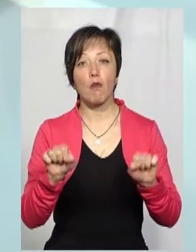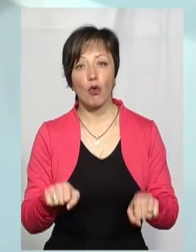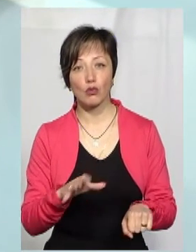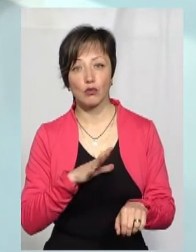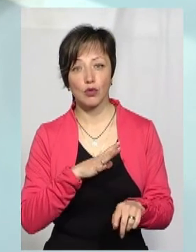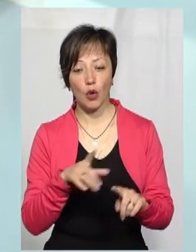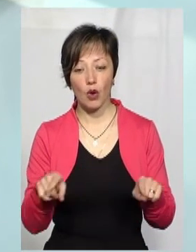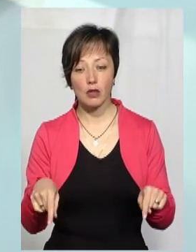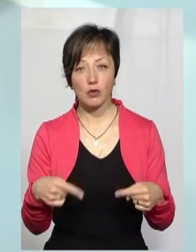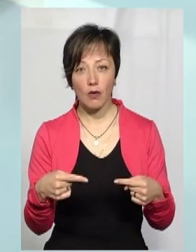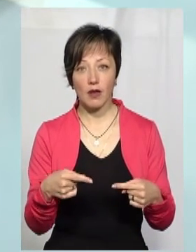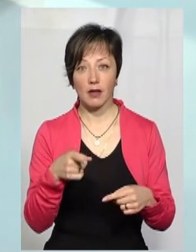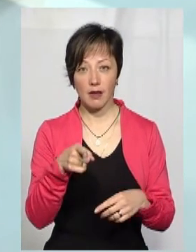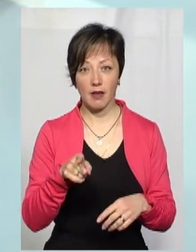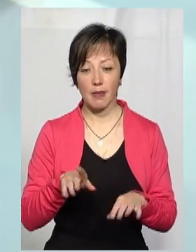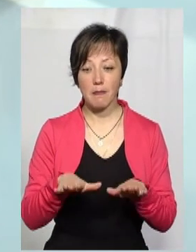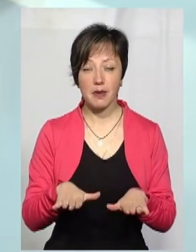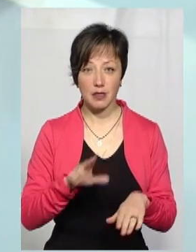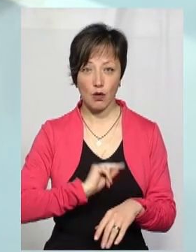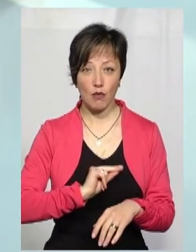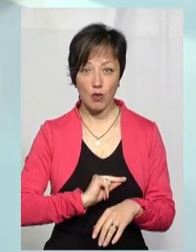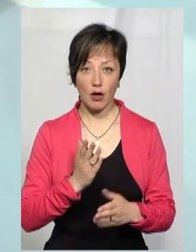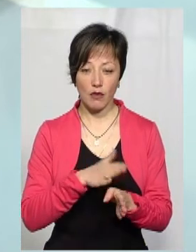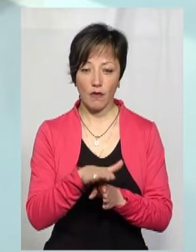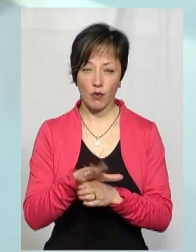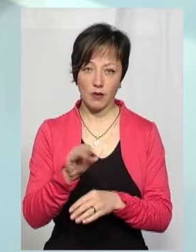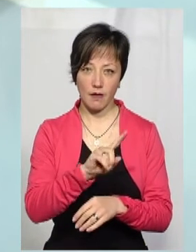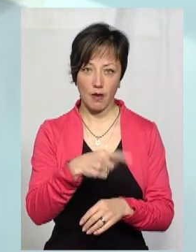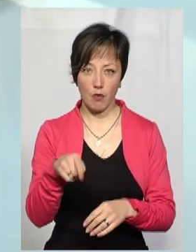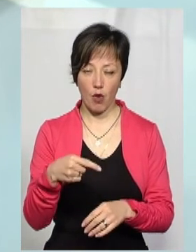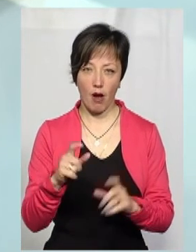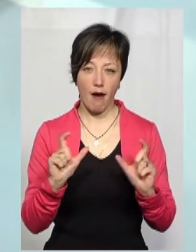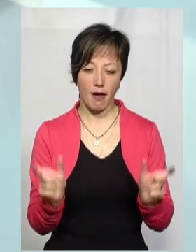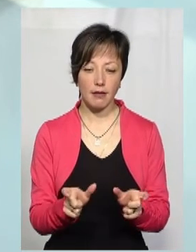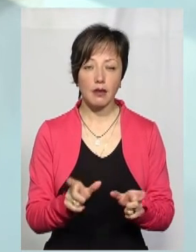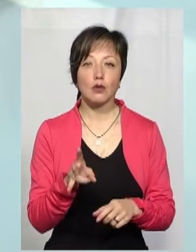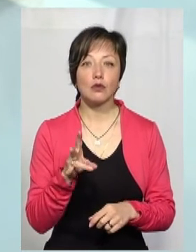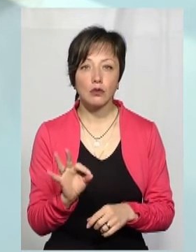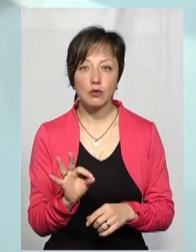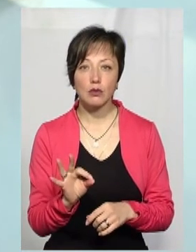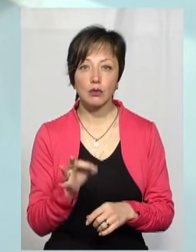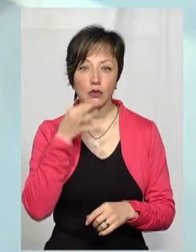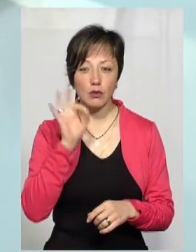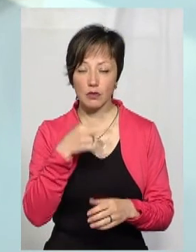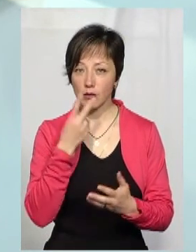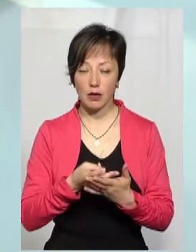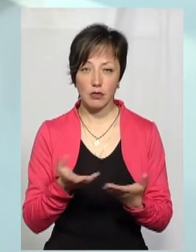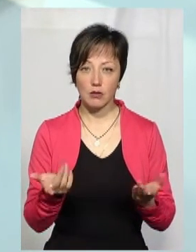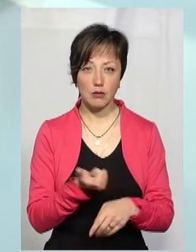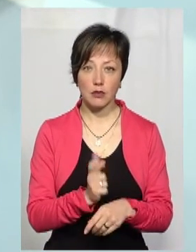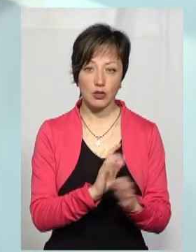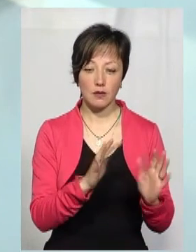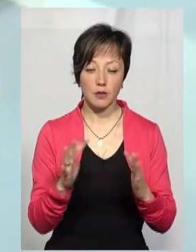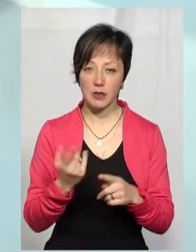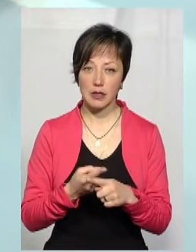бути організовані в роботодавця, якщо роботодавець дотримується отих всіх вимог карантину, але, як практика показує, в